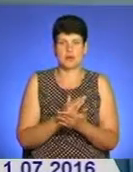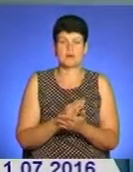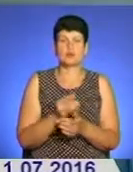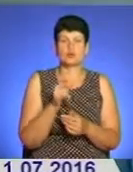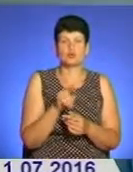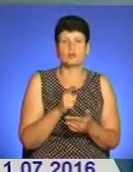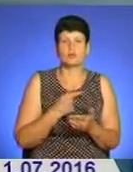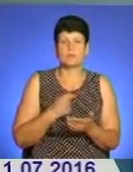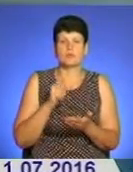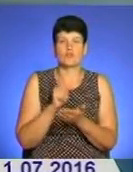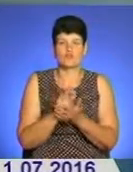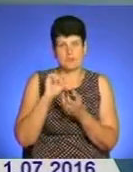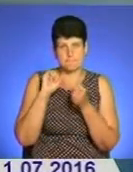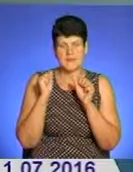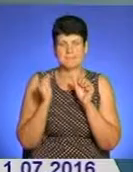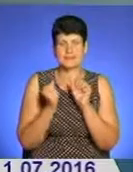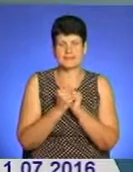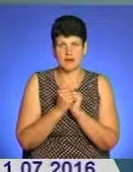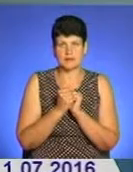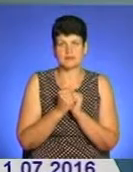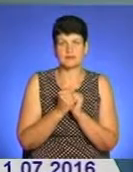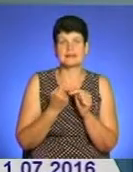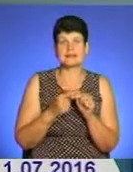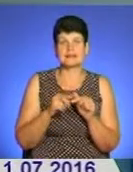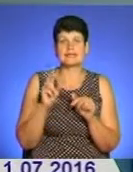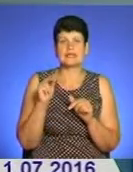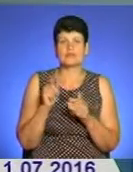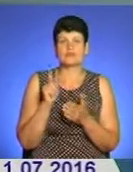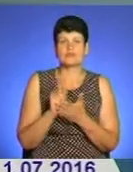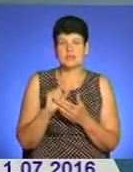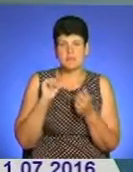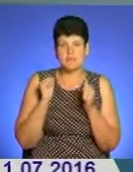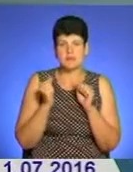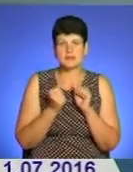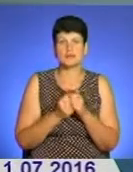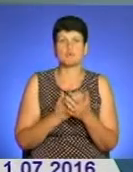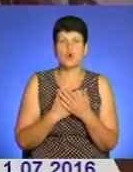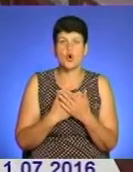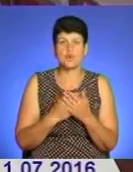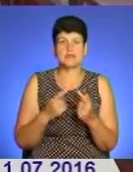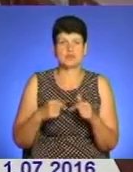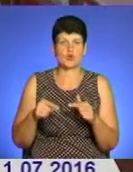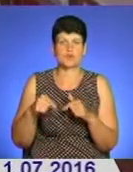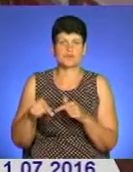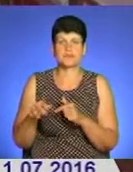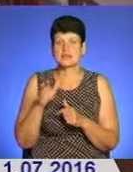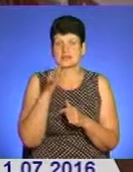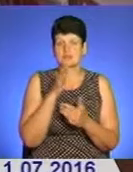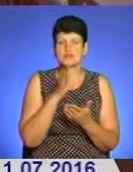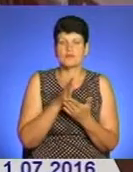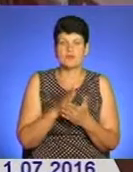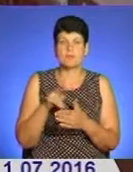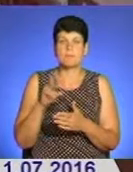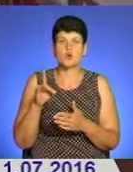ми повинні пам'ятати такі дати, ми повинні пам'ятати про такі громадські організації. За час існування «Просвіти»